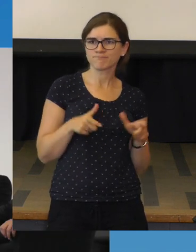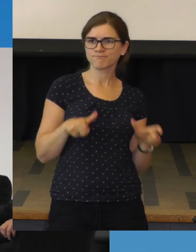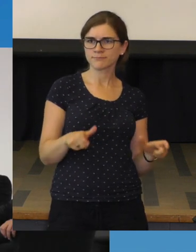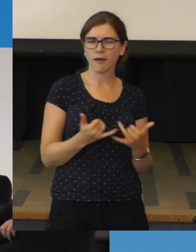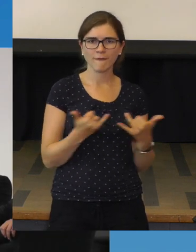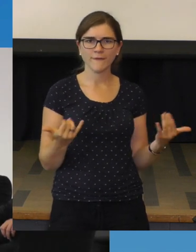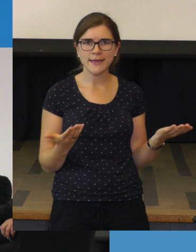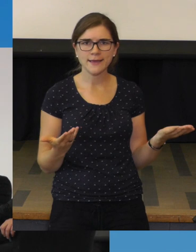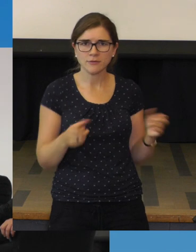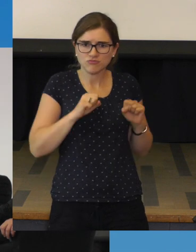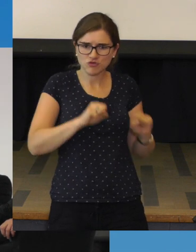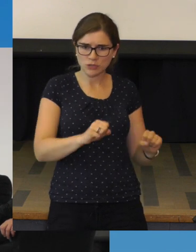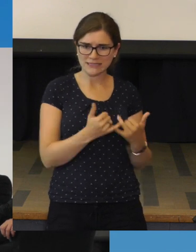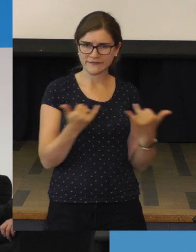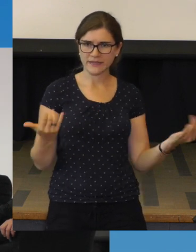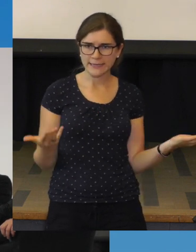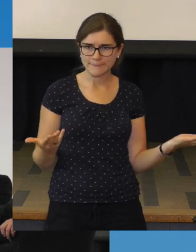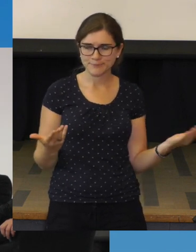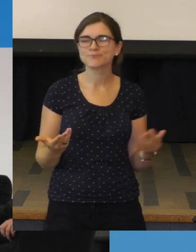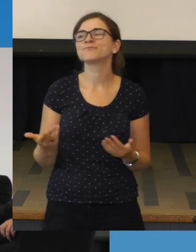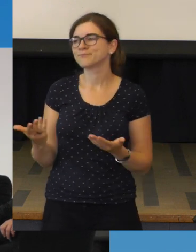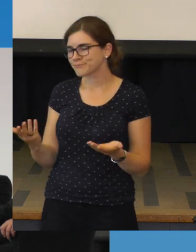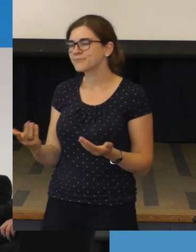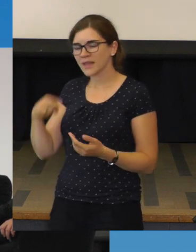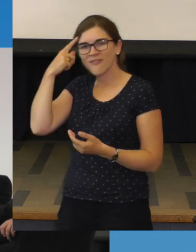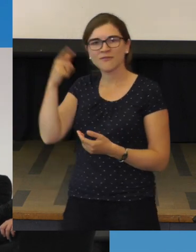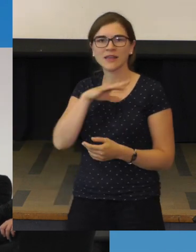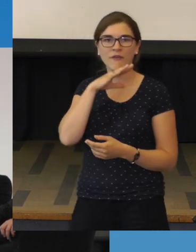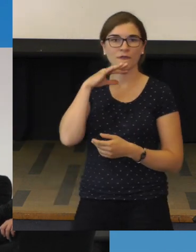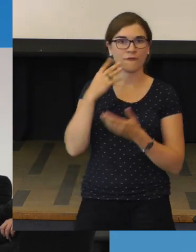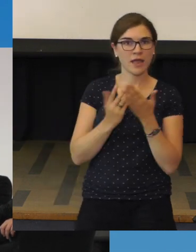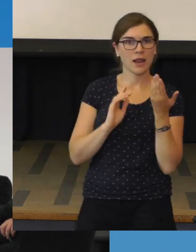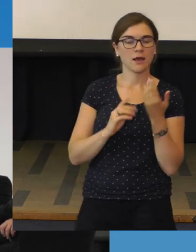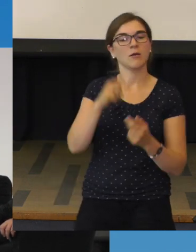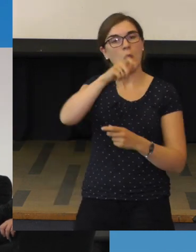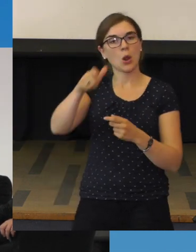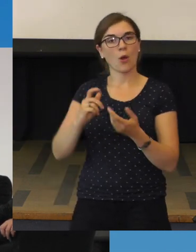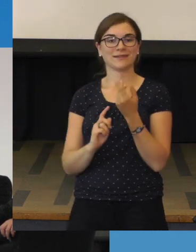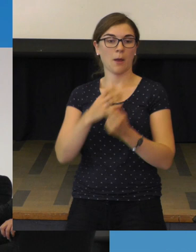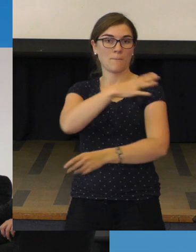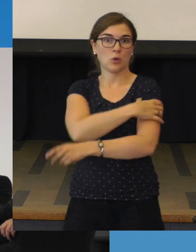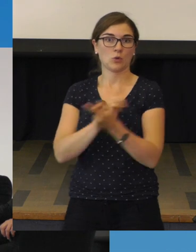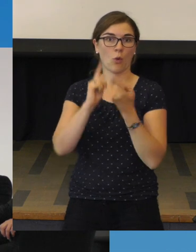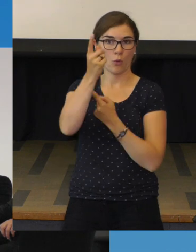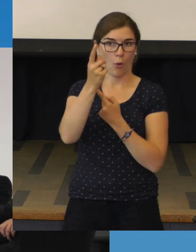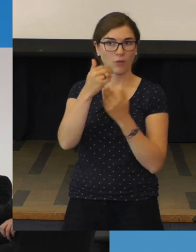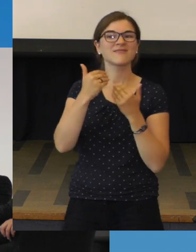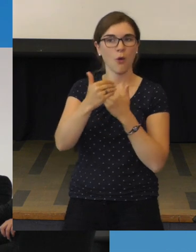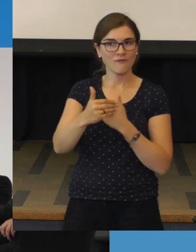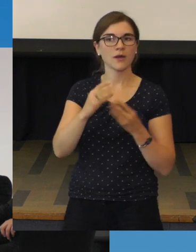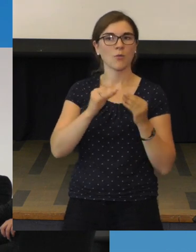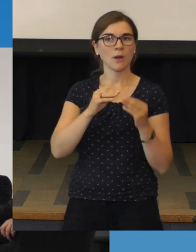Vor Vorhofflimmern schützen. Also man weiß, dass viele Hypertoniker, also Patienten mit einem hohen Blutdruck, eher zu Vorhofflimmern